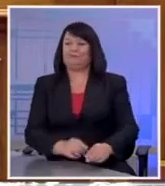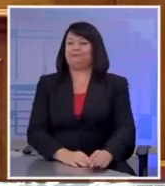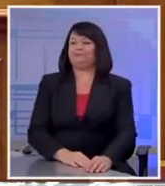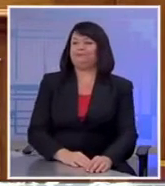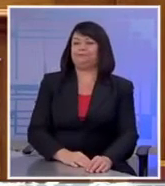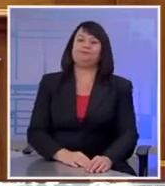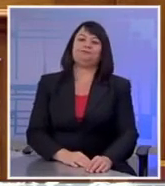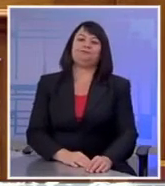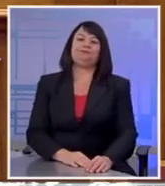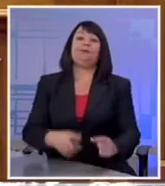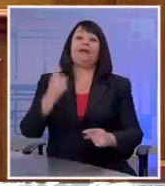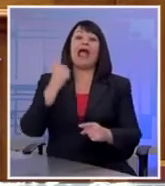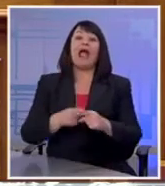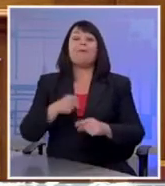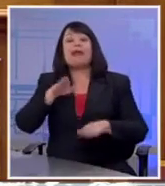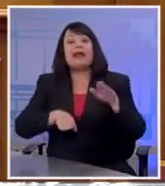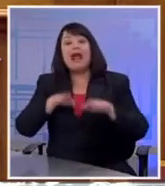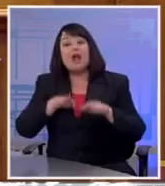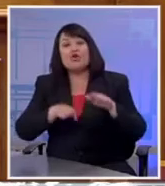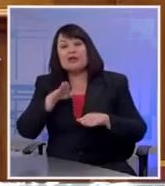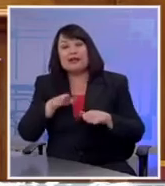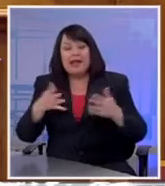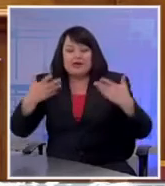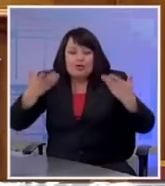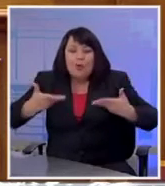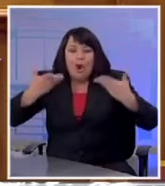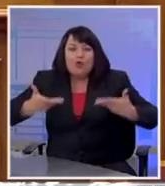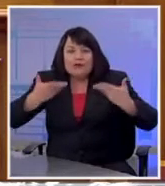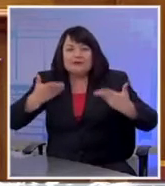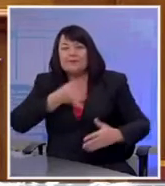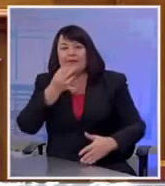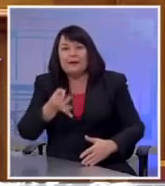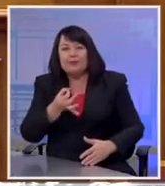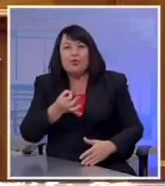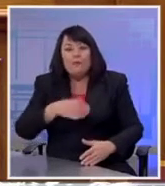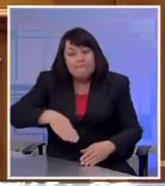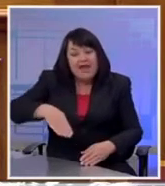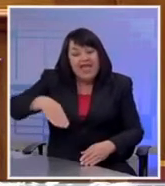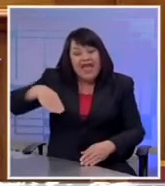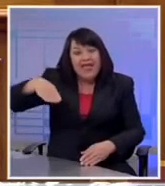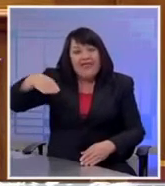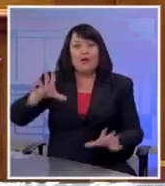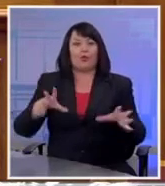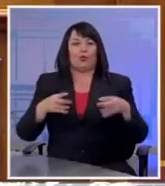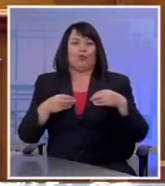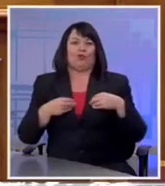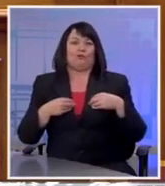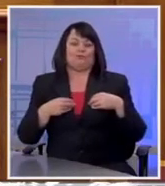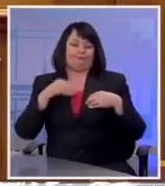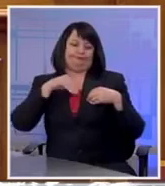Εγώ την απλή αναλογική, κυρίες και κύριοι, να κάνω μια εξομολόγηση. Την είχα από παιδί στη ζωή μου